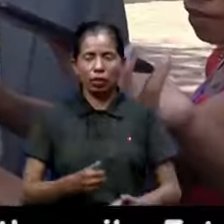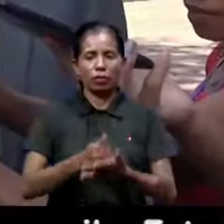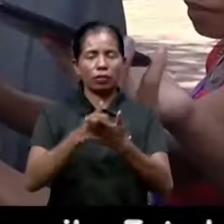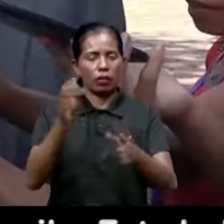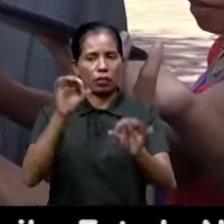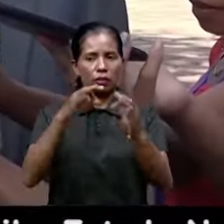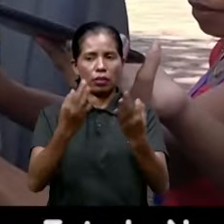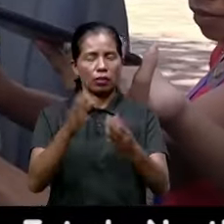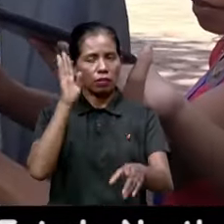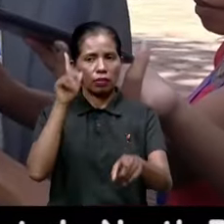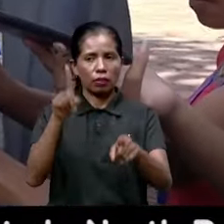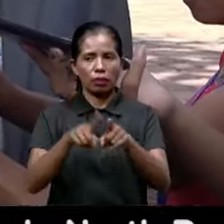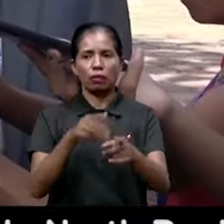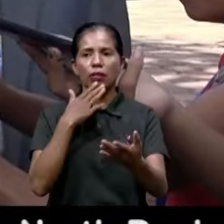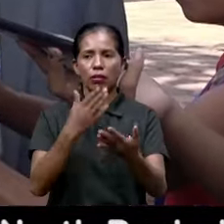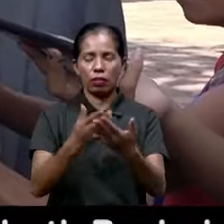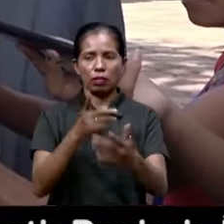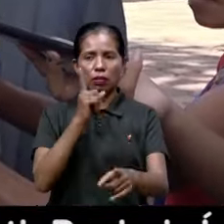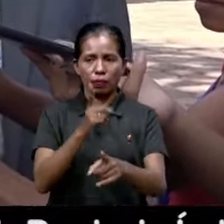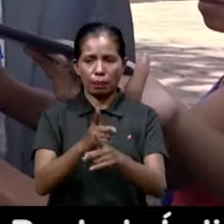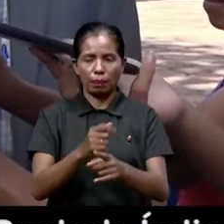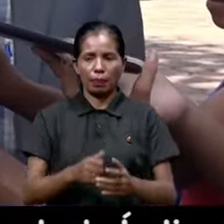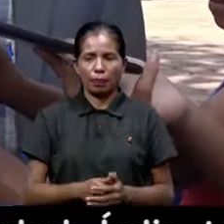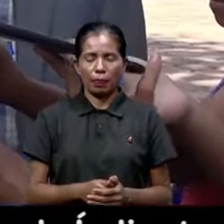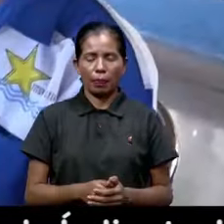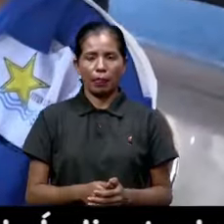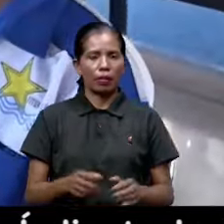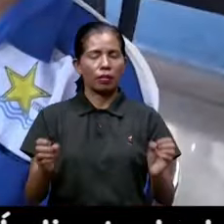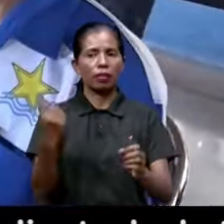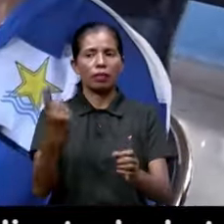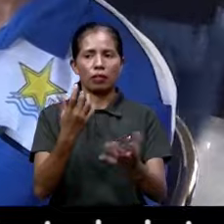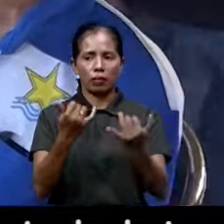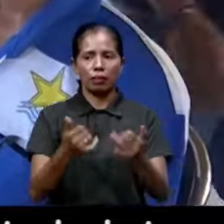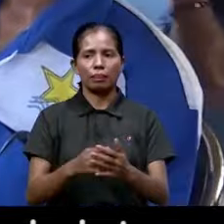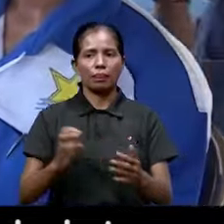itu sangat cepat dan ini bukan sekali ini